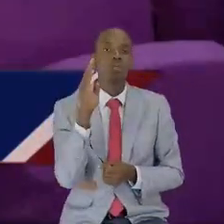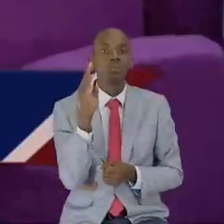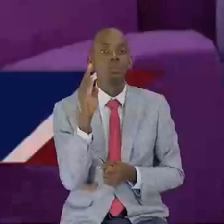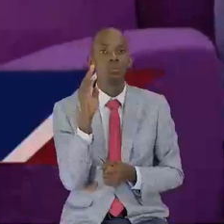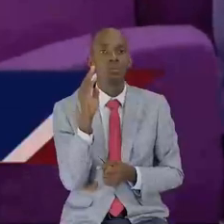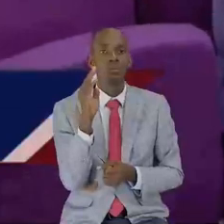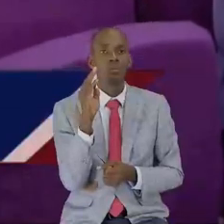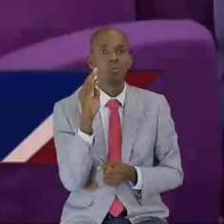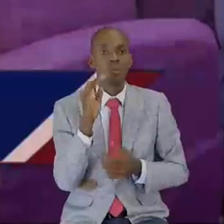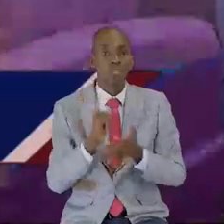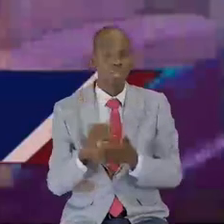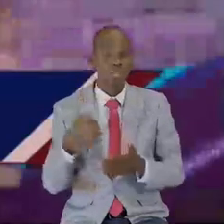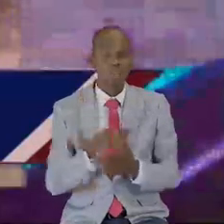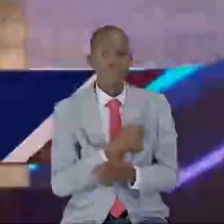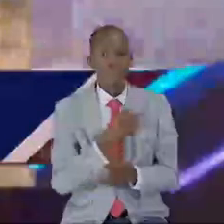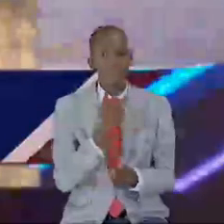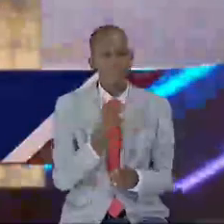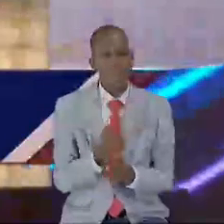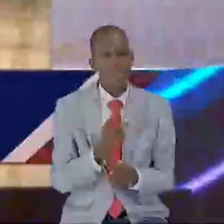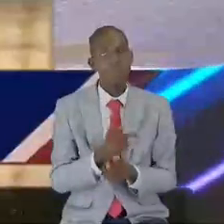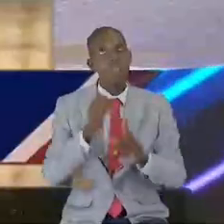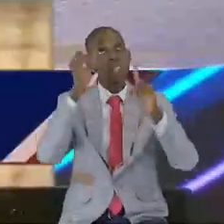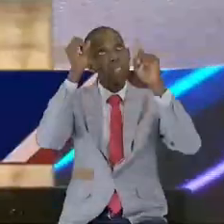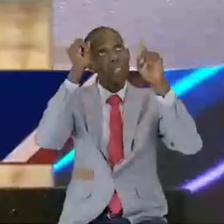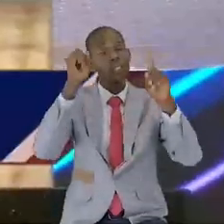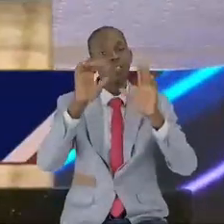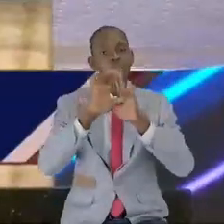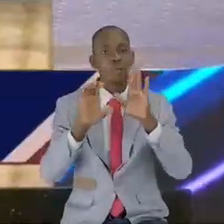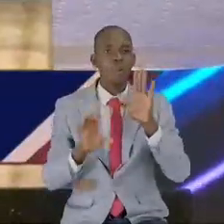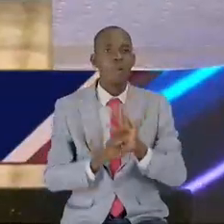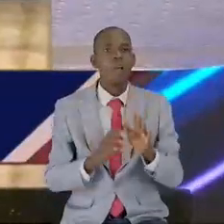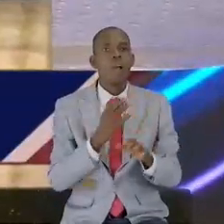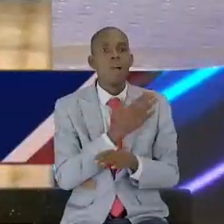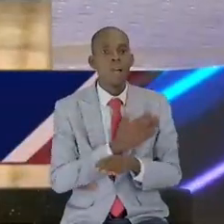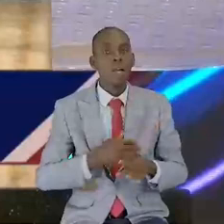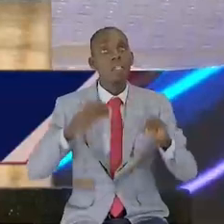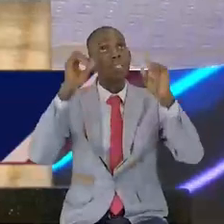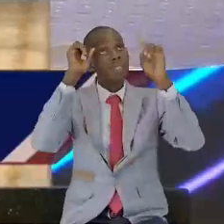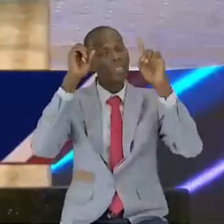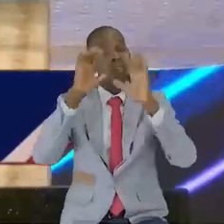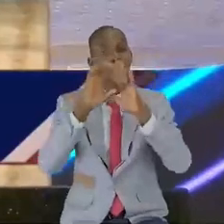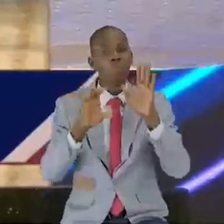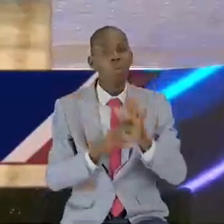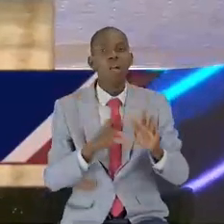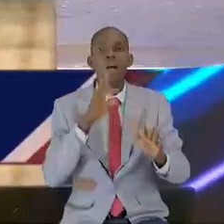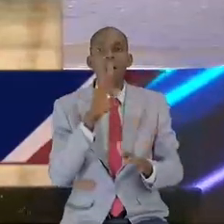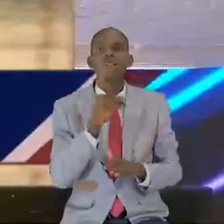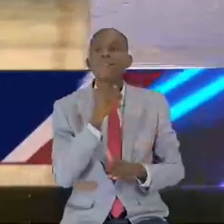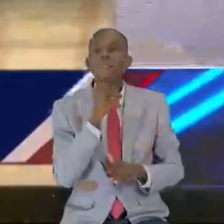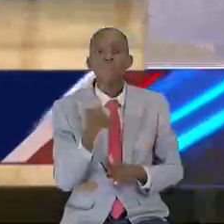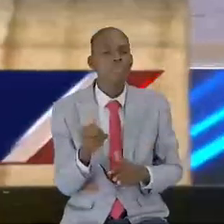Dieu consiste à garder ses commandements. Et ses commandements ne sont pas